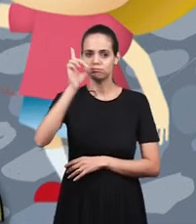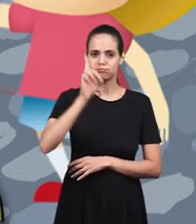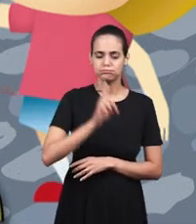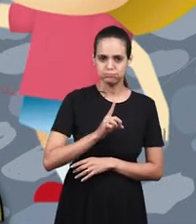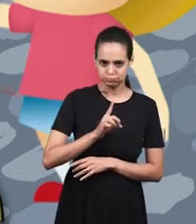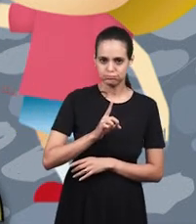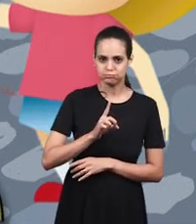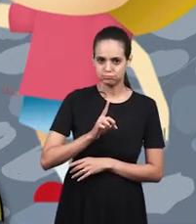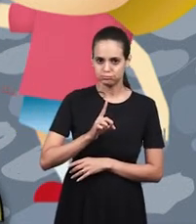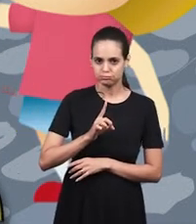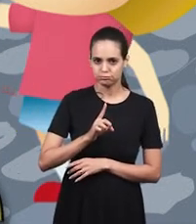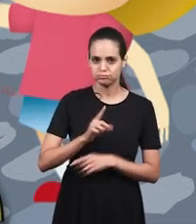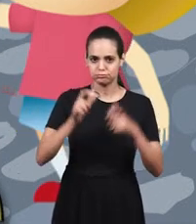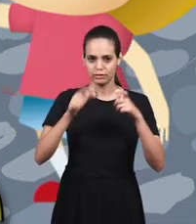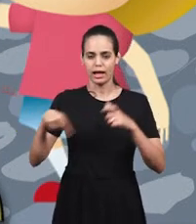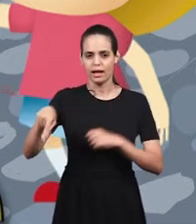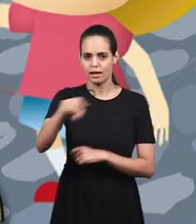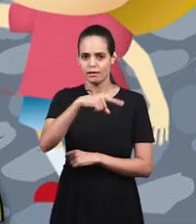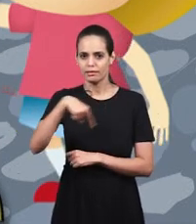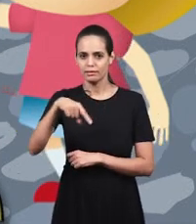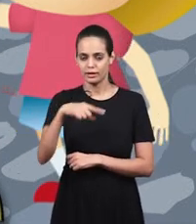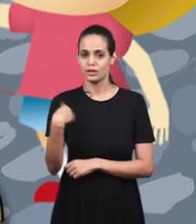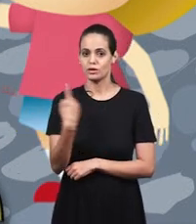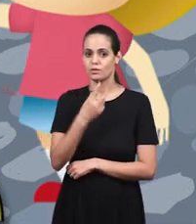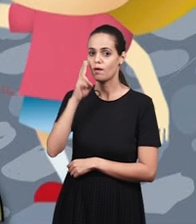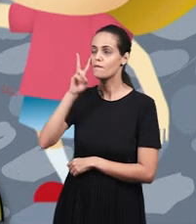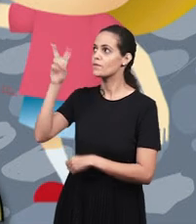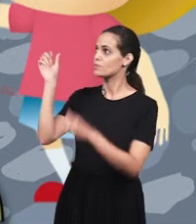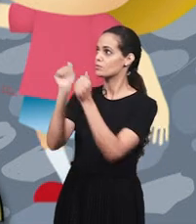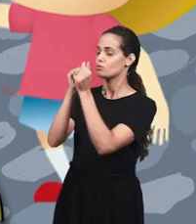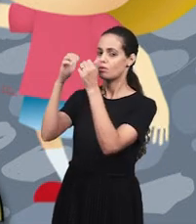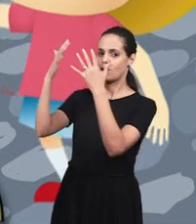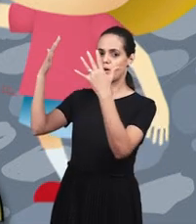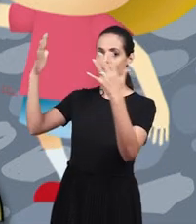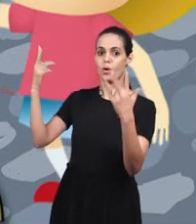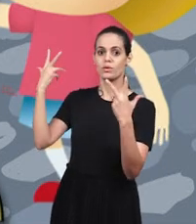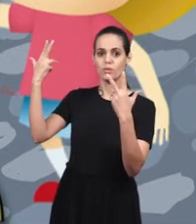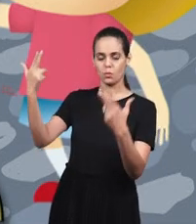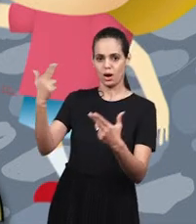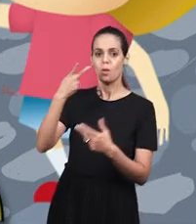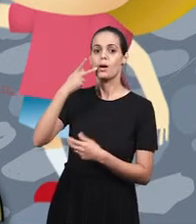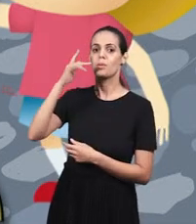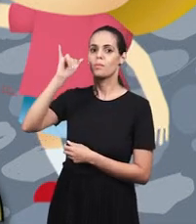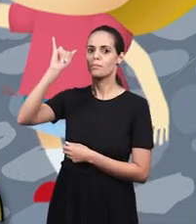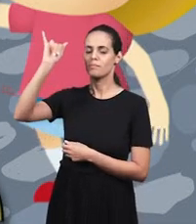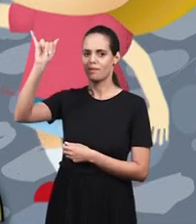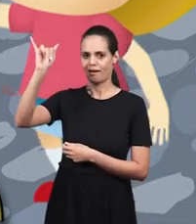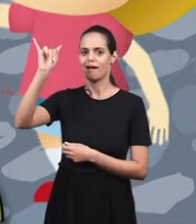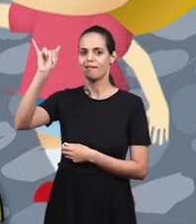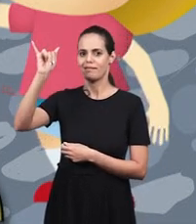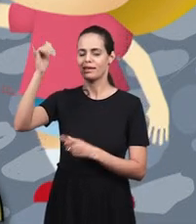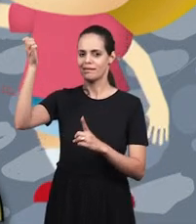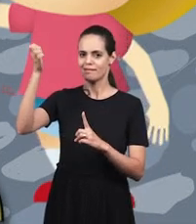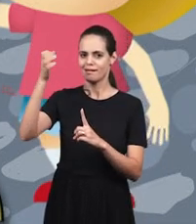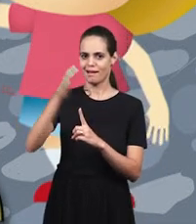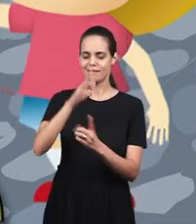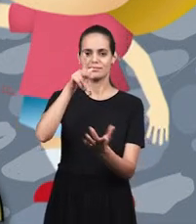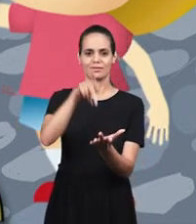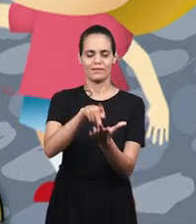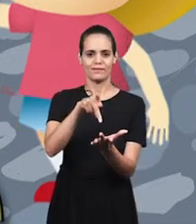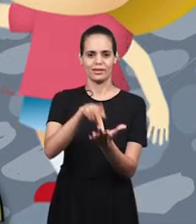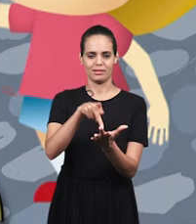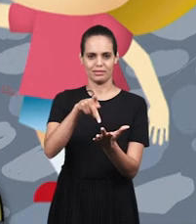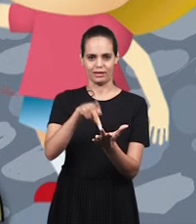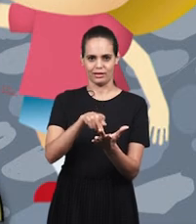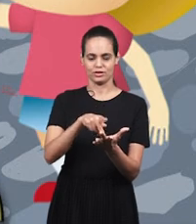и истины. Мы видели славу Его, славу как единородного от Отца, исполненного благодати